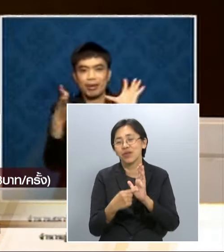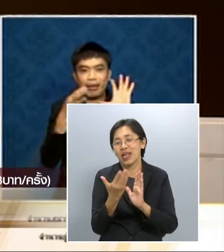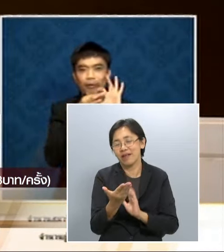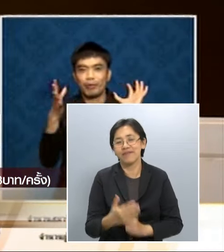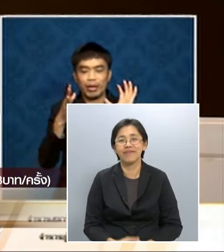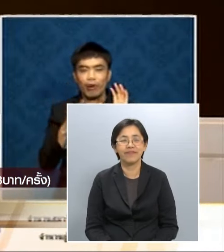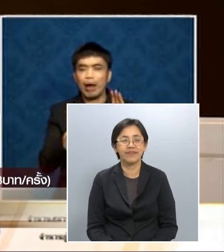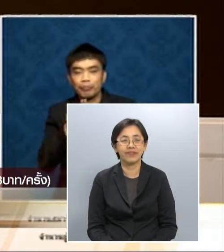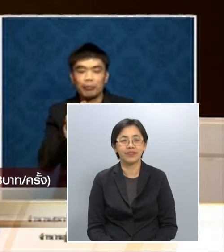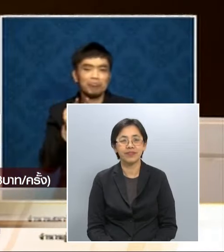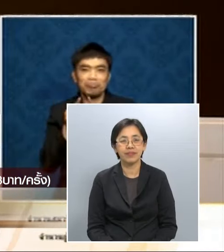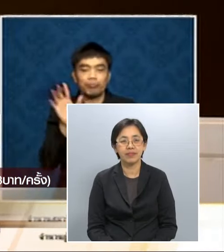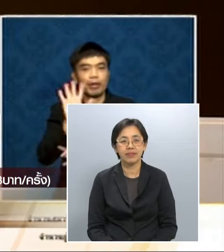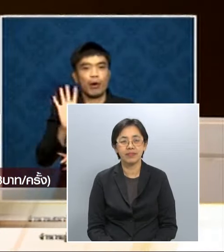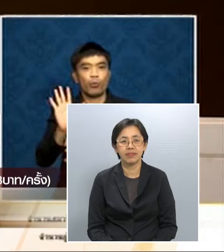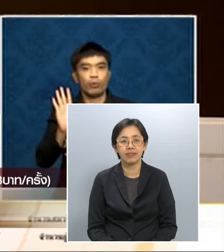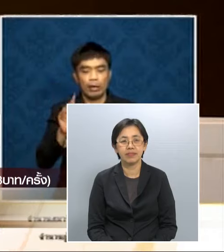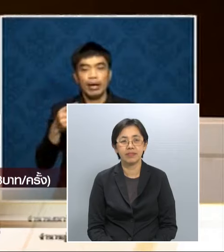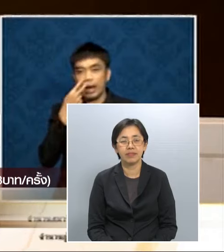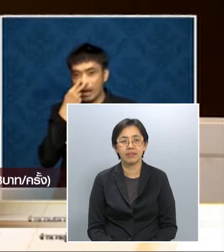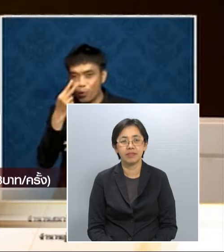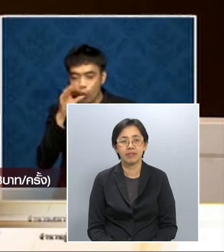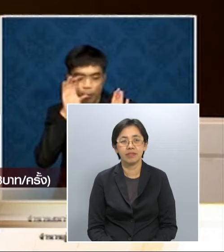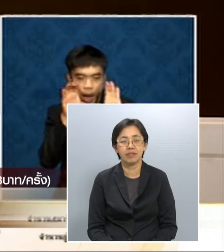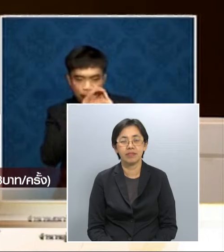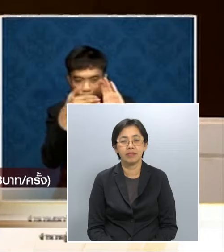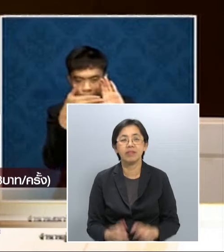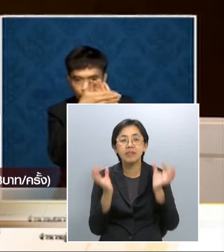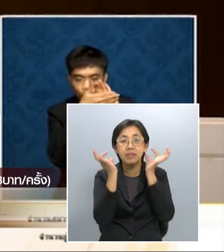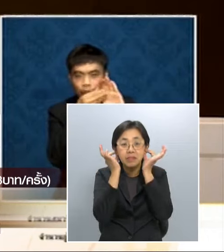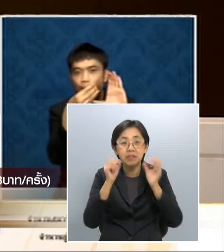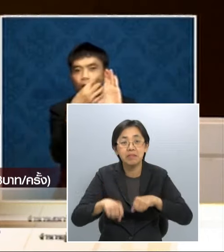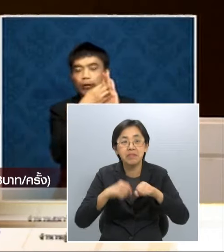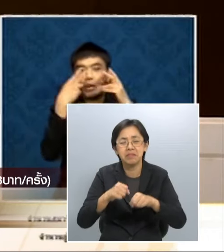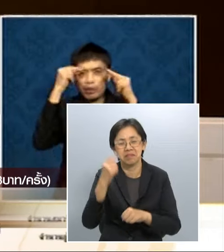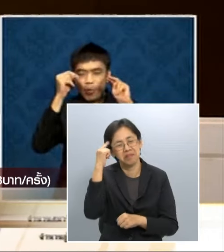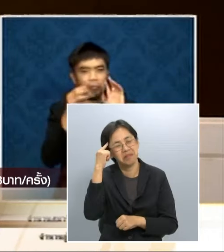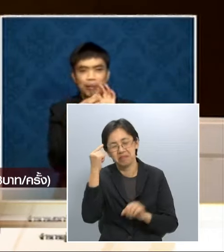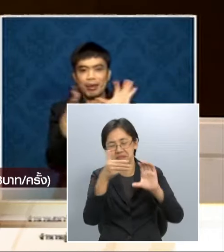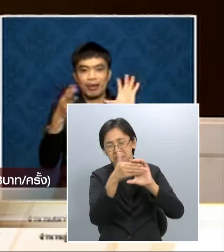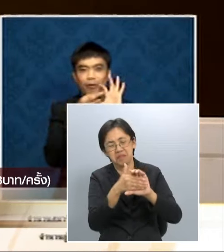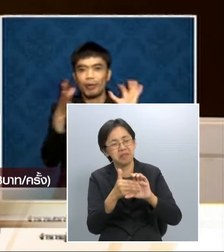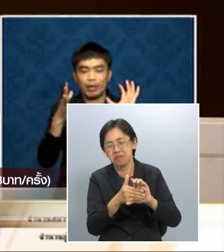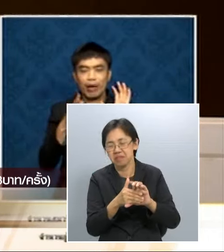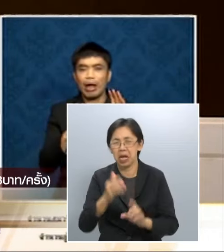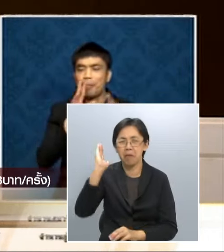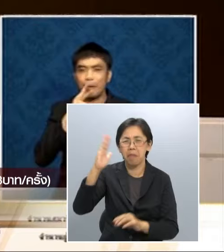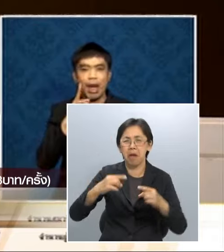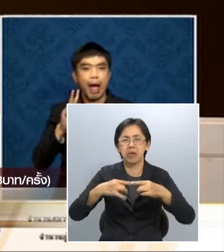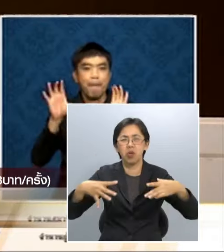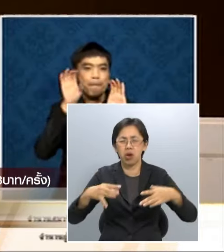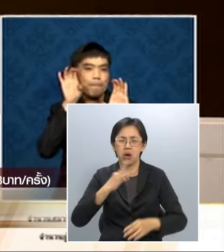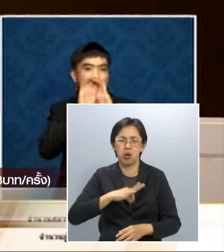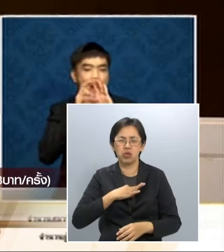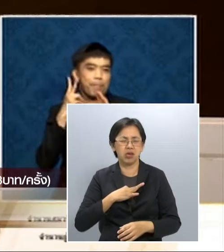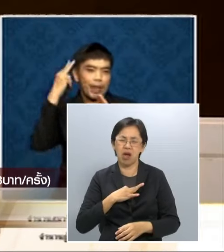งนี้นิดหน่อย ไม่ได้ว่าภาพของคุณรัชนกเนี่ยอาจจะดูว่าไม่ได้เกี่ยวกับเนื้อหานะครับแล้วเป็นภาพตัดต่อที่อาจจะดูไม่เหมาะสม